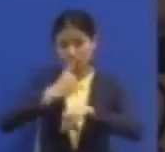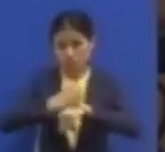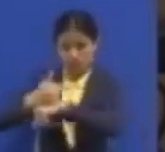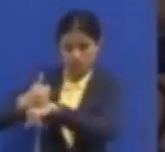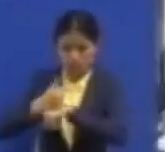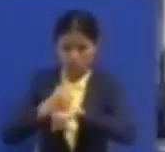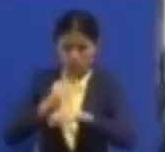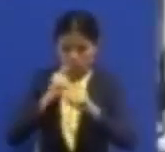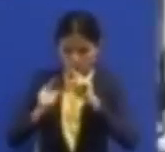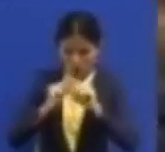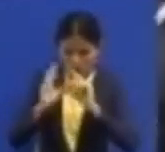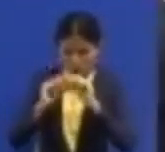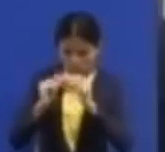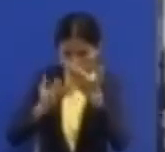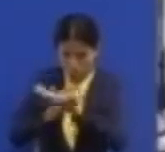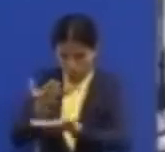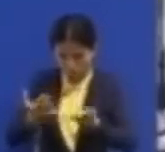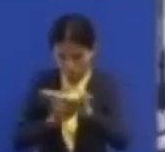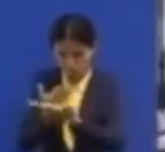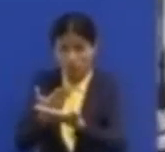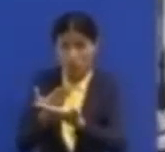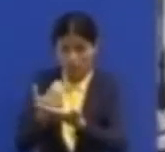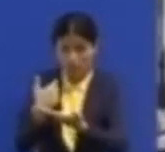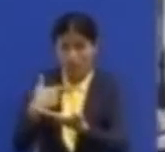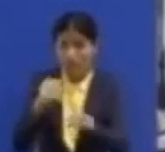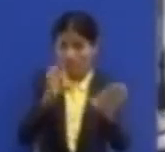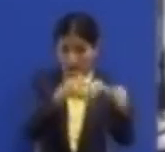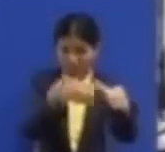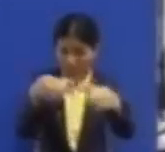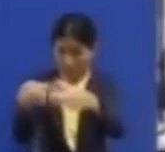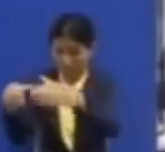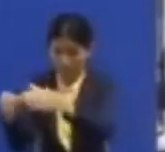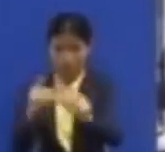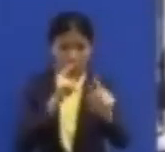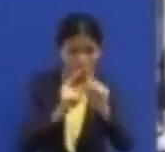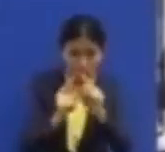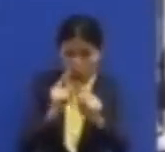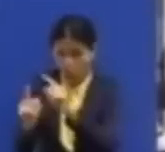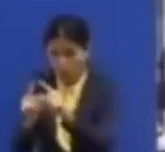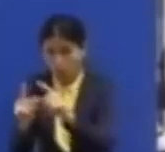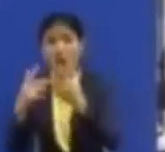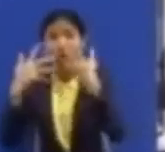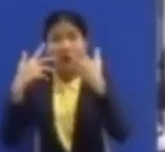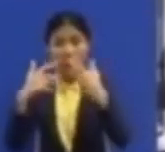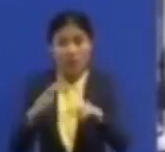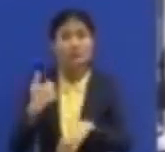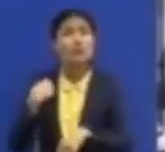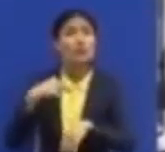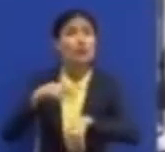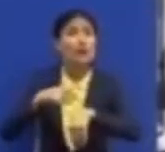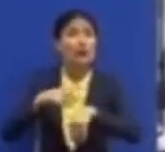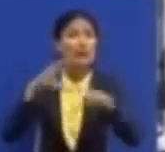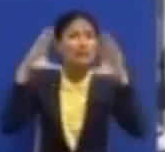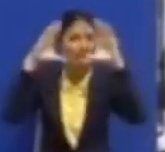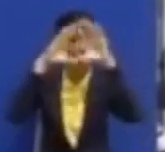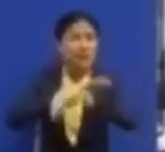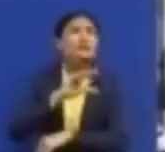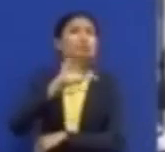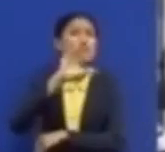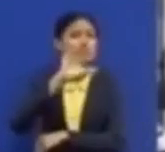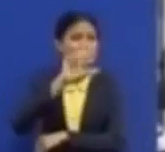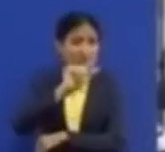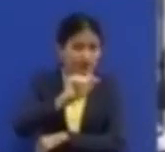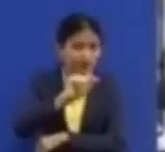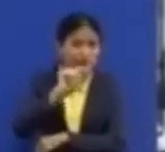ารือกับหลายๆพรรคซึ่งได้ข้อสรุปประมาณตอนช่วง 2-3 ทุ่มแล้วก็มีในส่